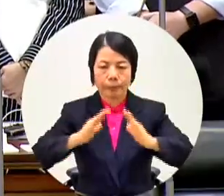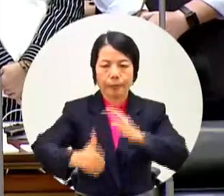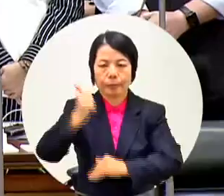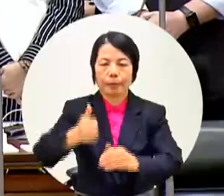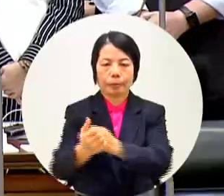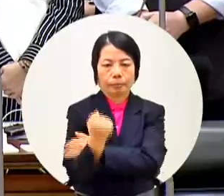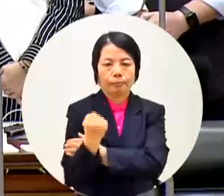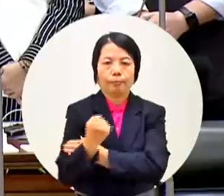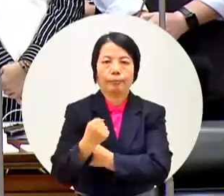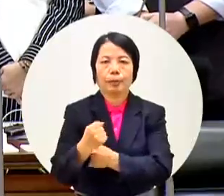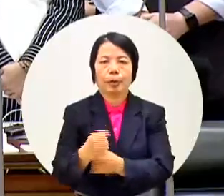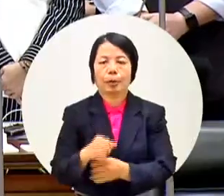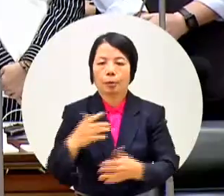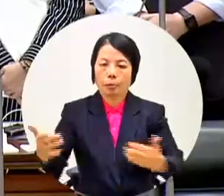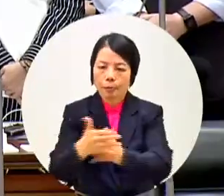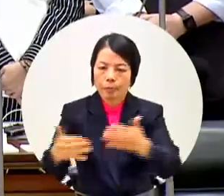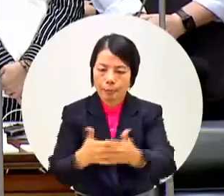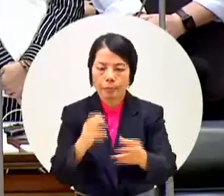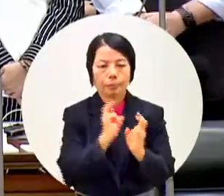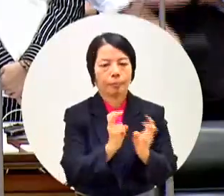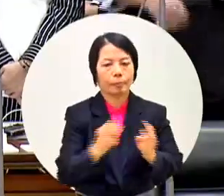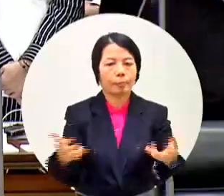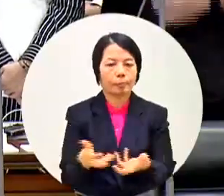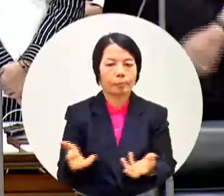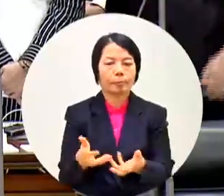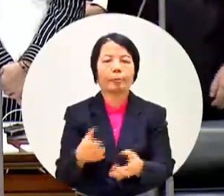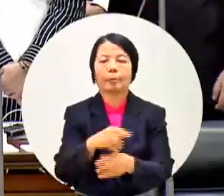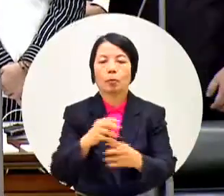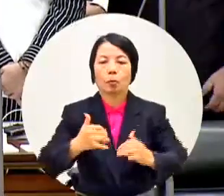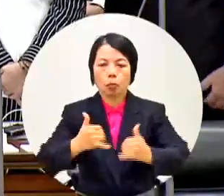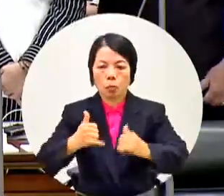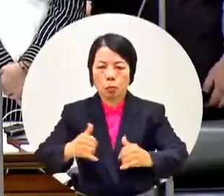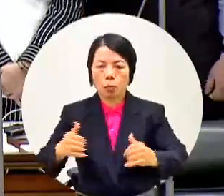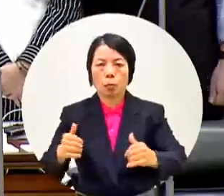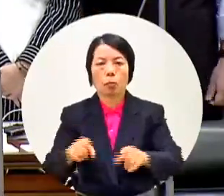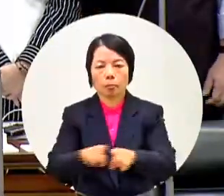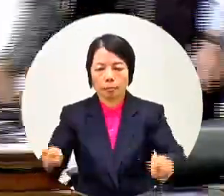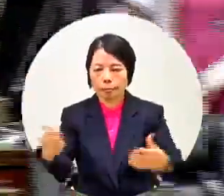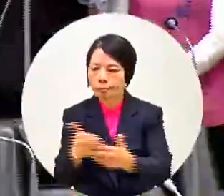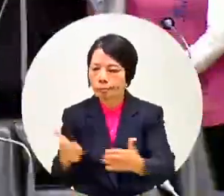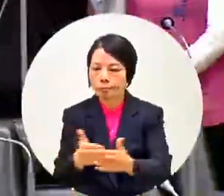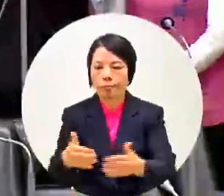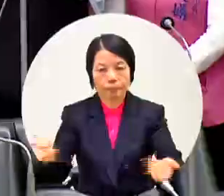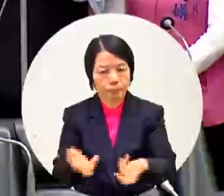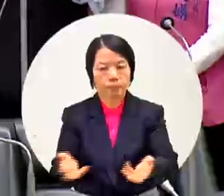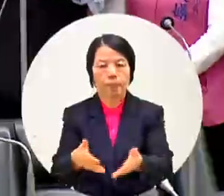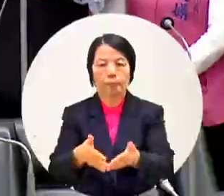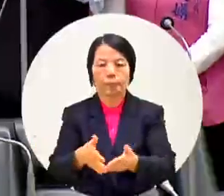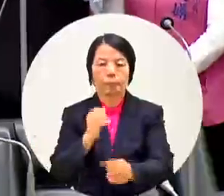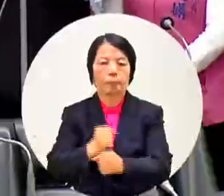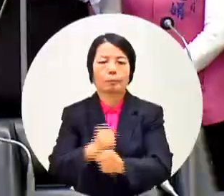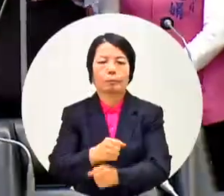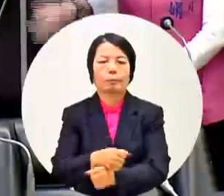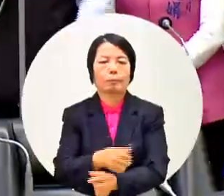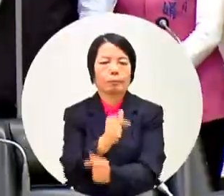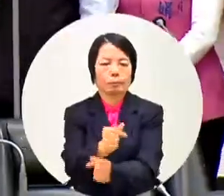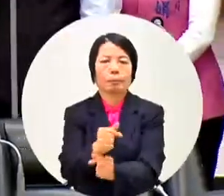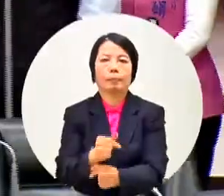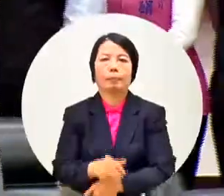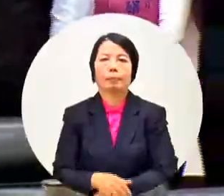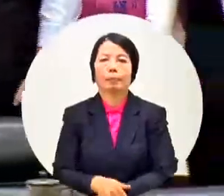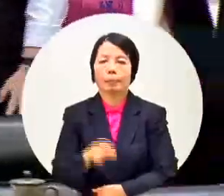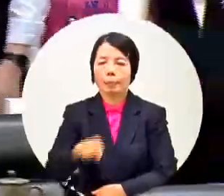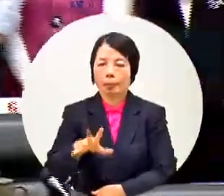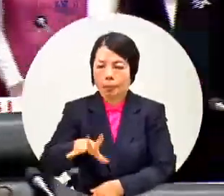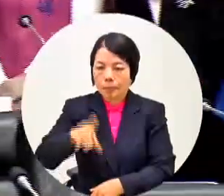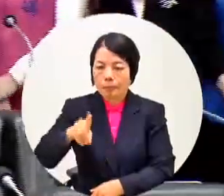设，甲咱的路平一定爱好啊做。 来，市长，我看这是第一次的临时会，